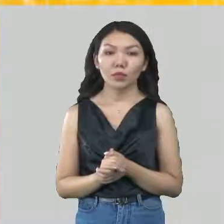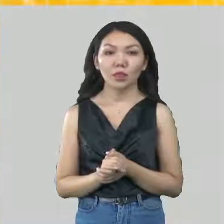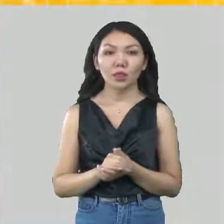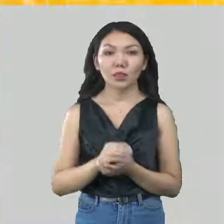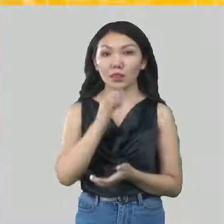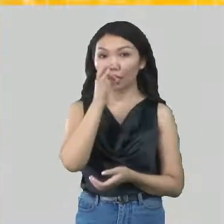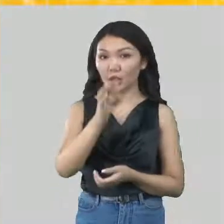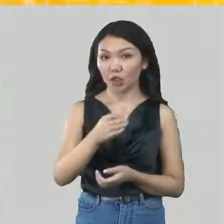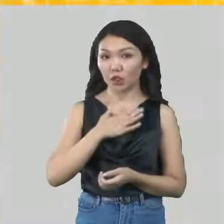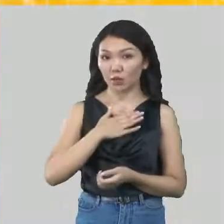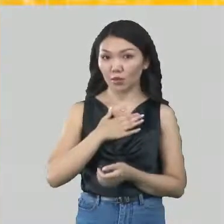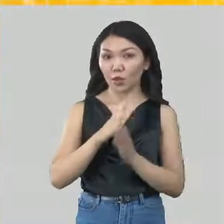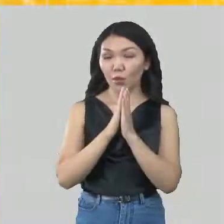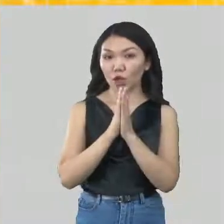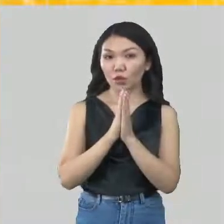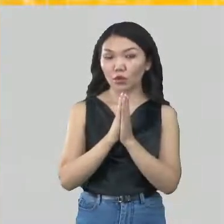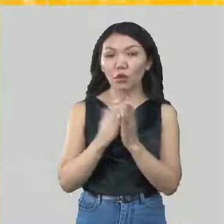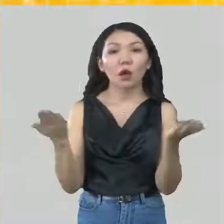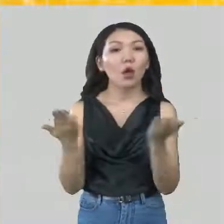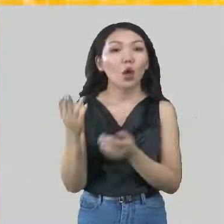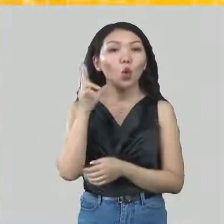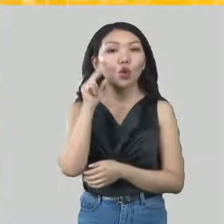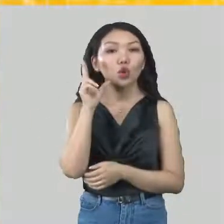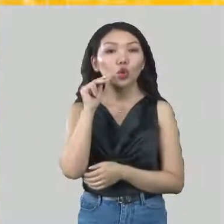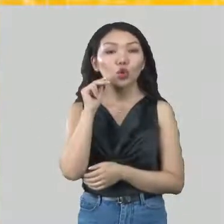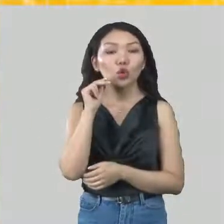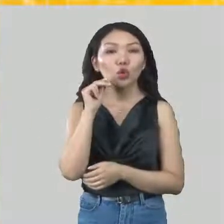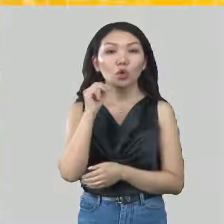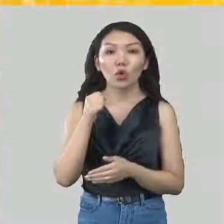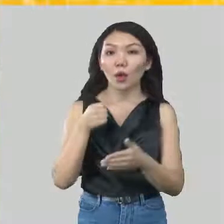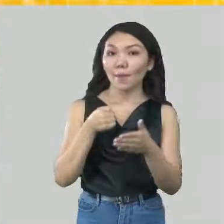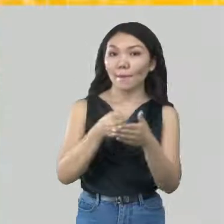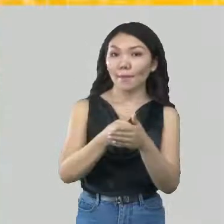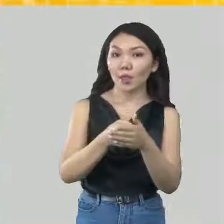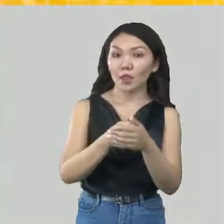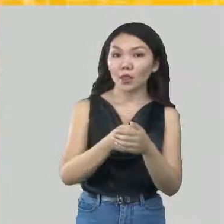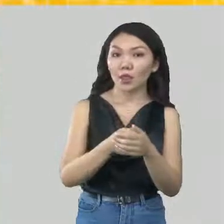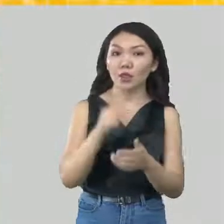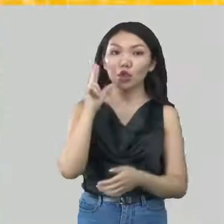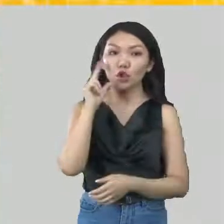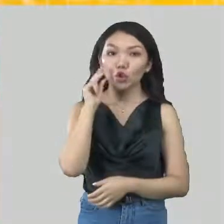Скажите мне, пожалуйста, какое число стоит перед числом 5?